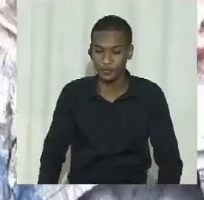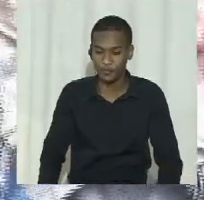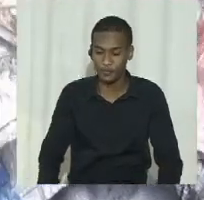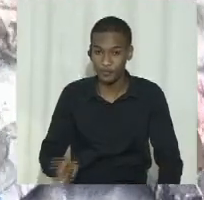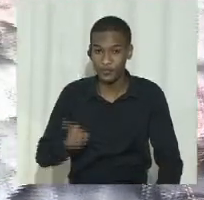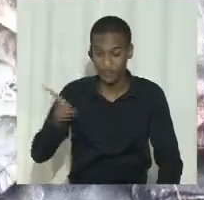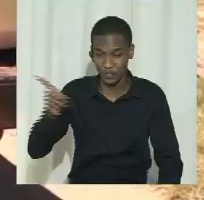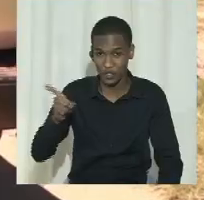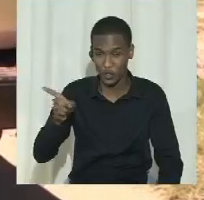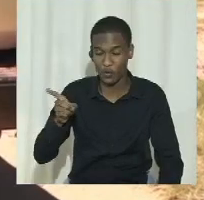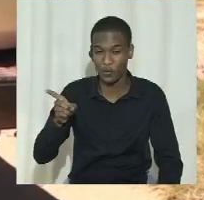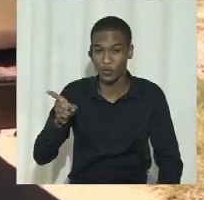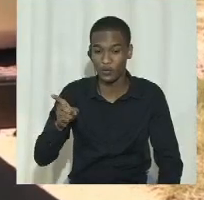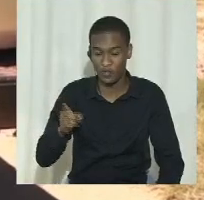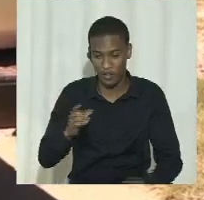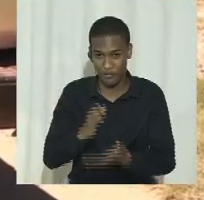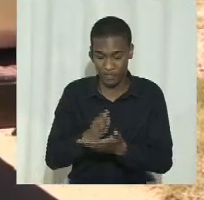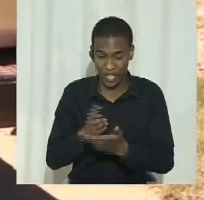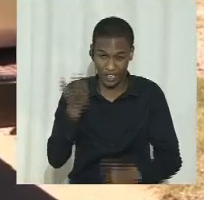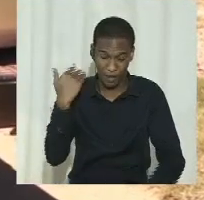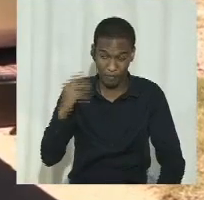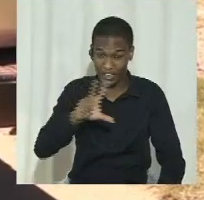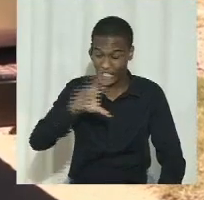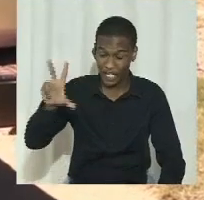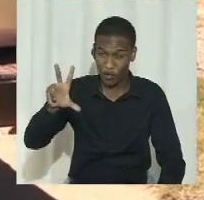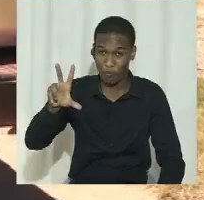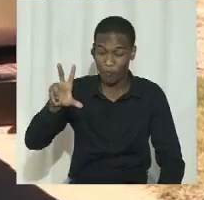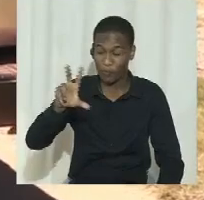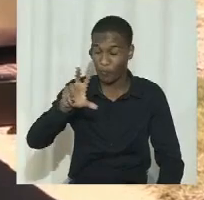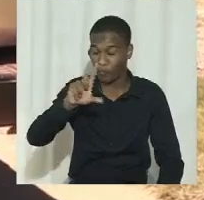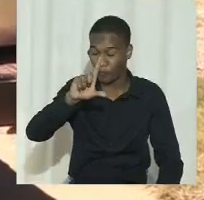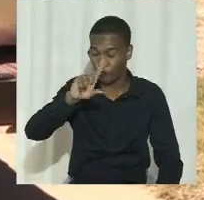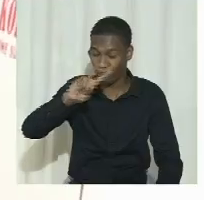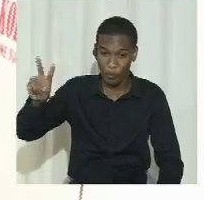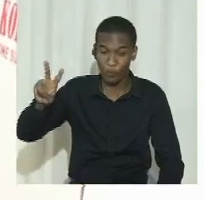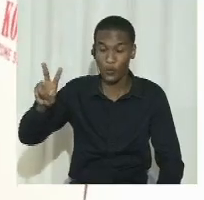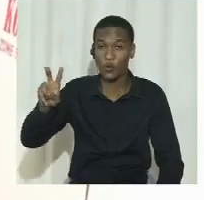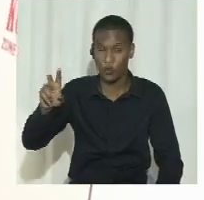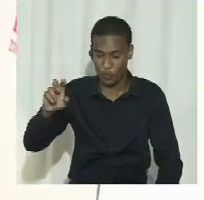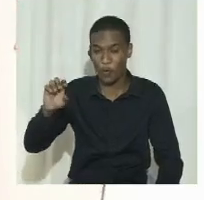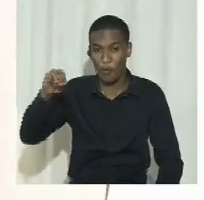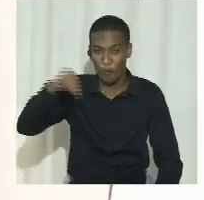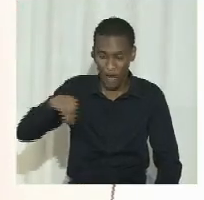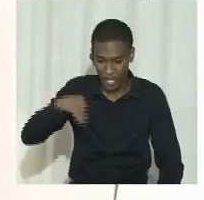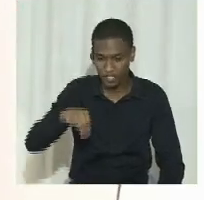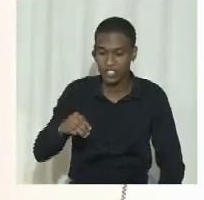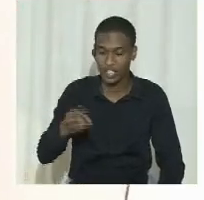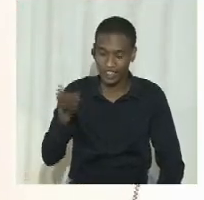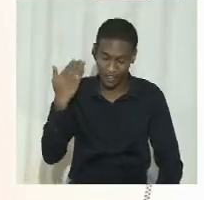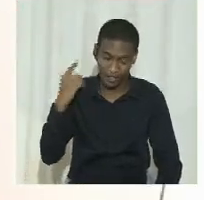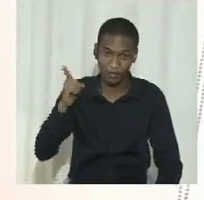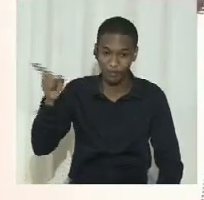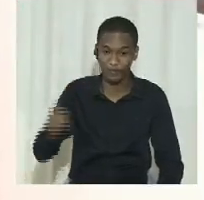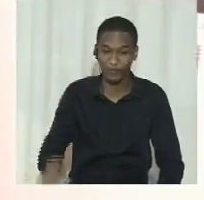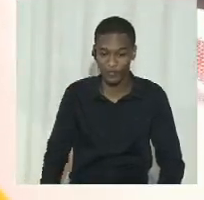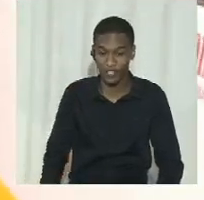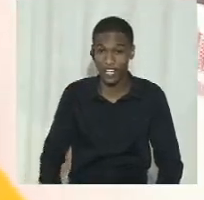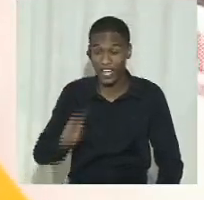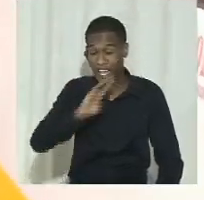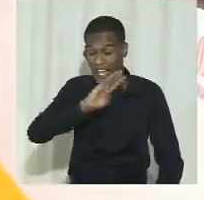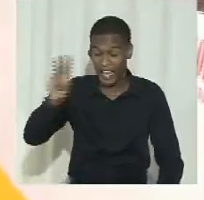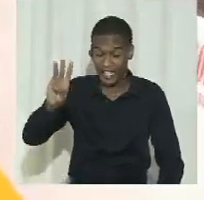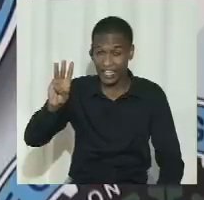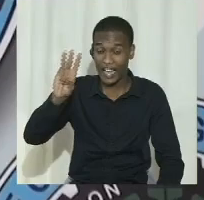17730 tamin'ny 23 Mars 17780 sy ny didim-pitondrana 17780 ny